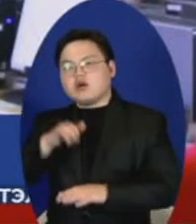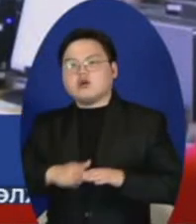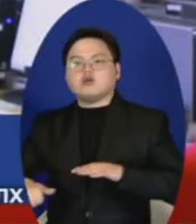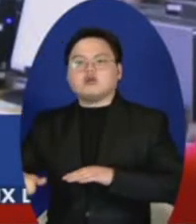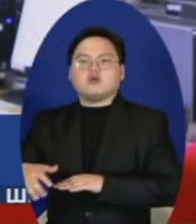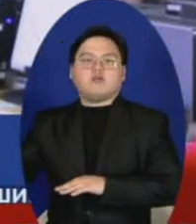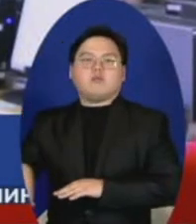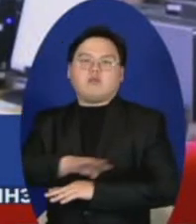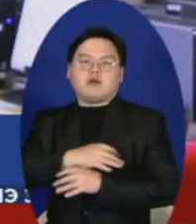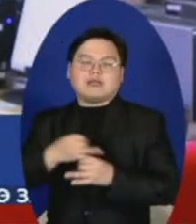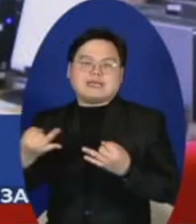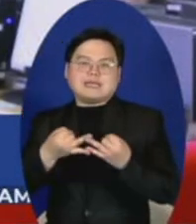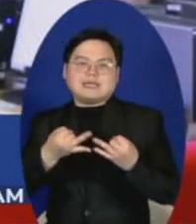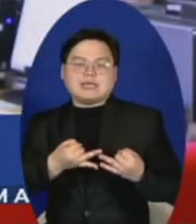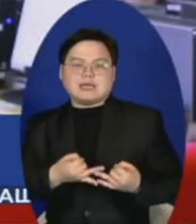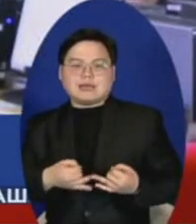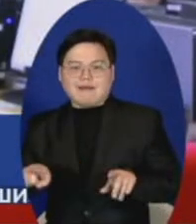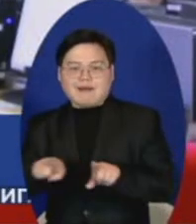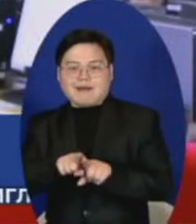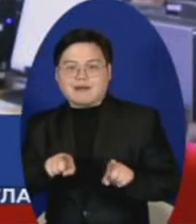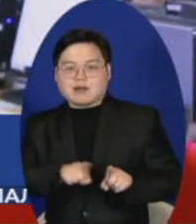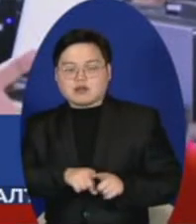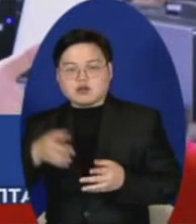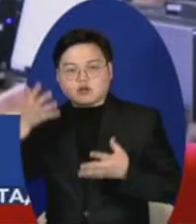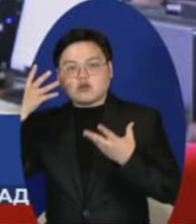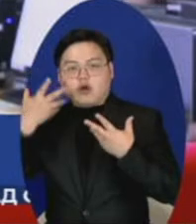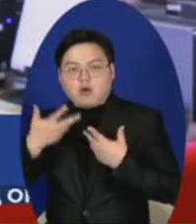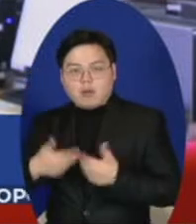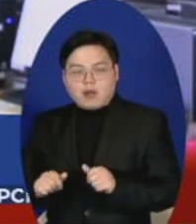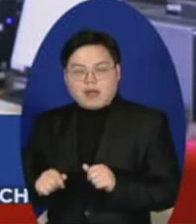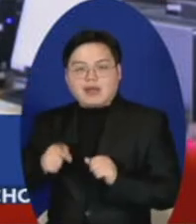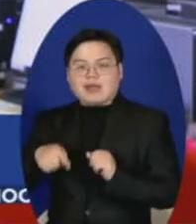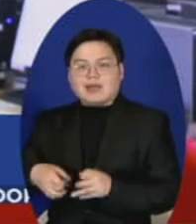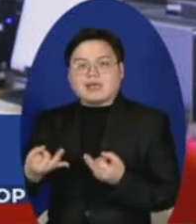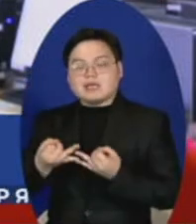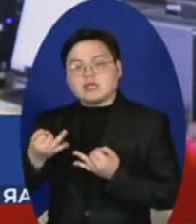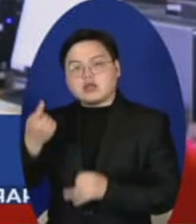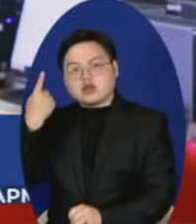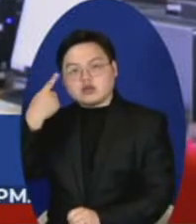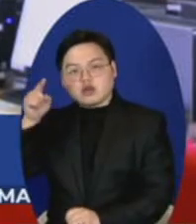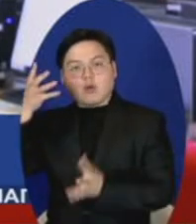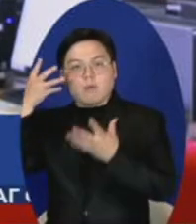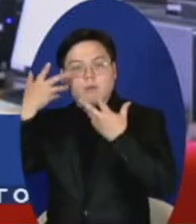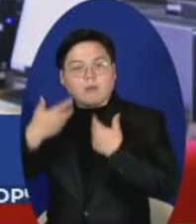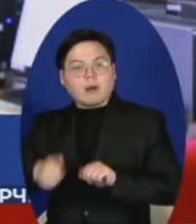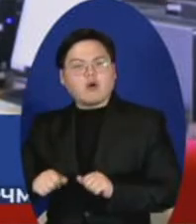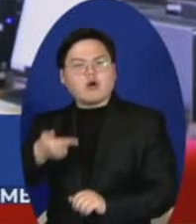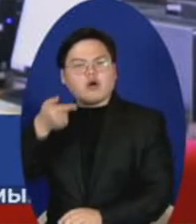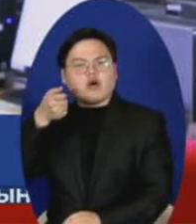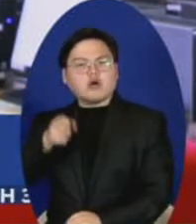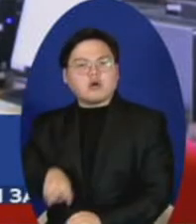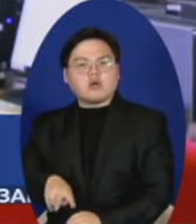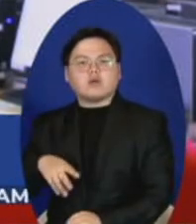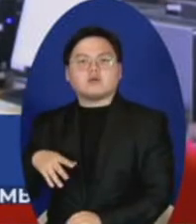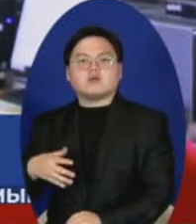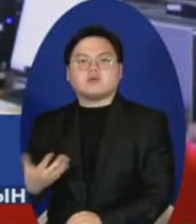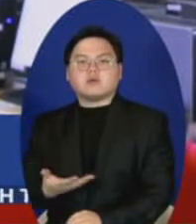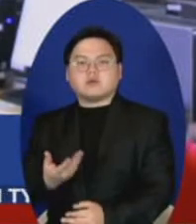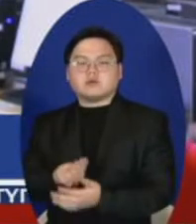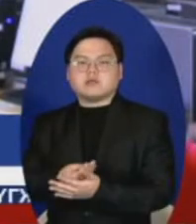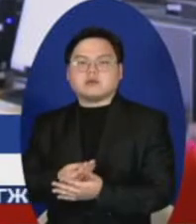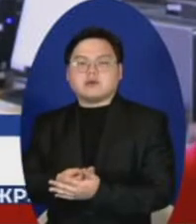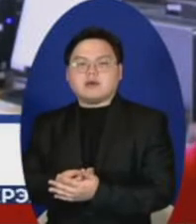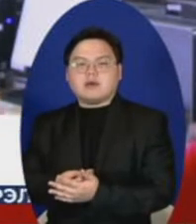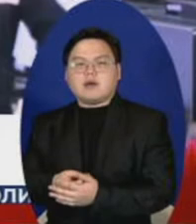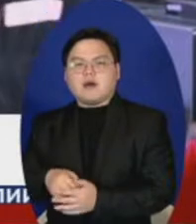цагт цахимаар зохион байгуулагдчих. Тэгэхээр энэ цахимаар зохион байгуулагдсан гол давуу тал бол ямар нэгэн дардлаг